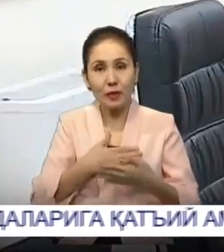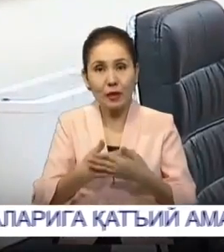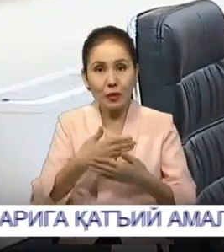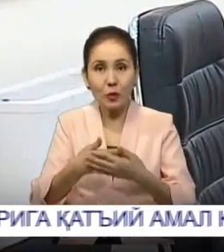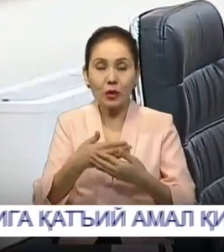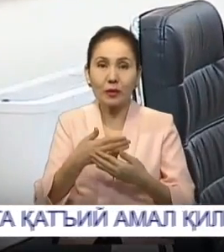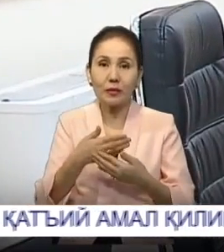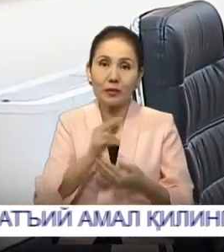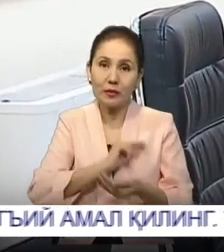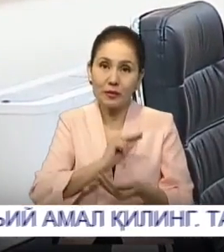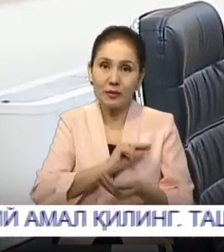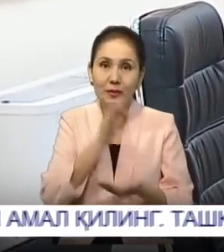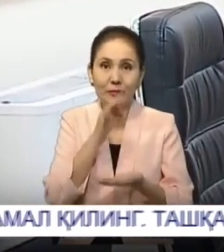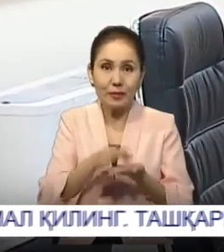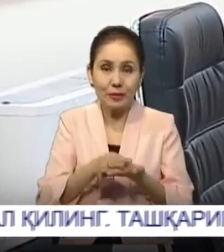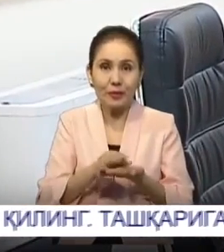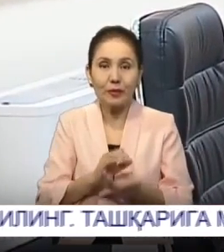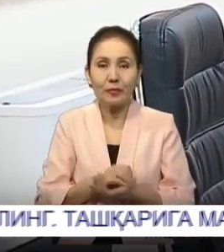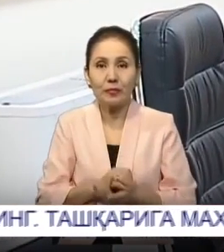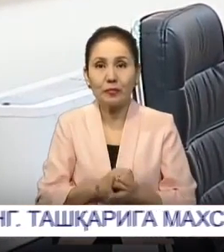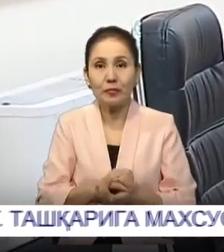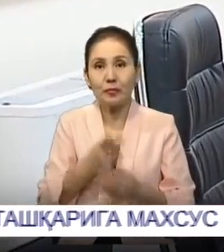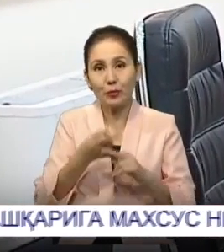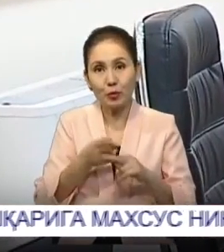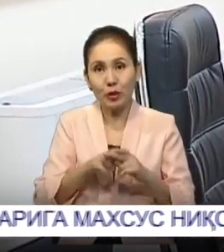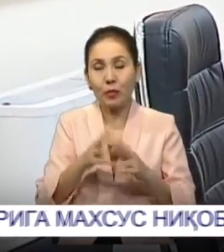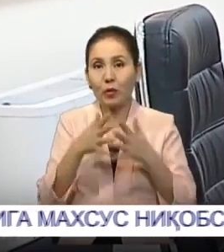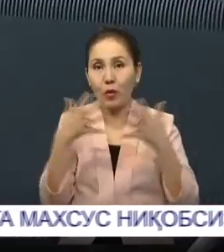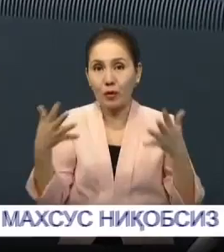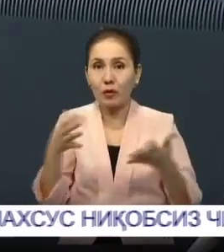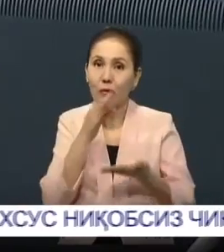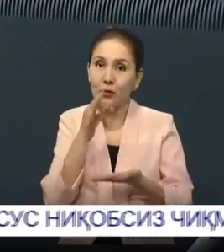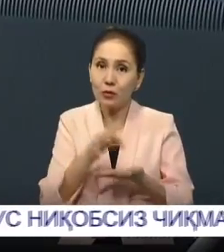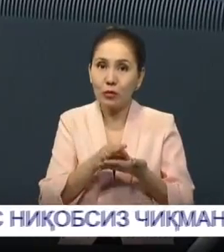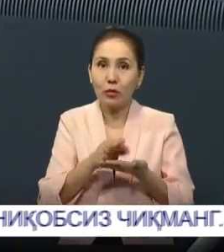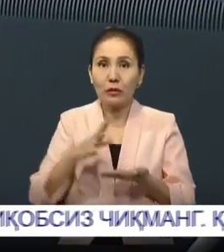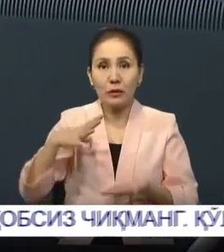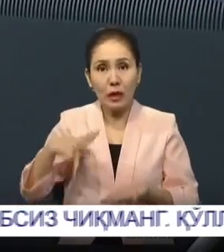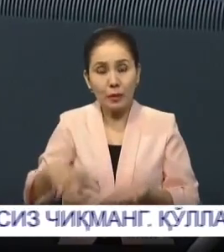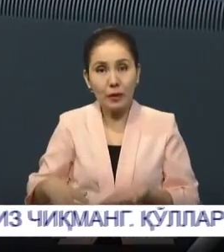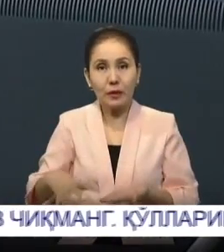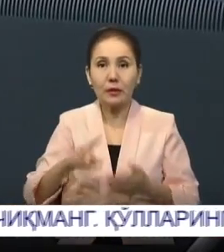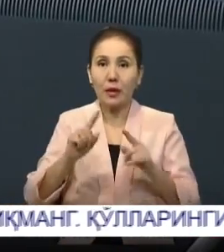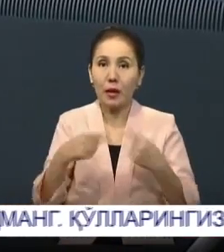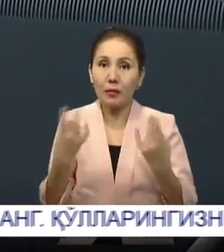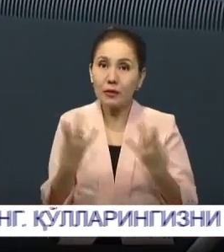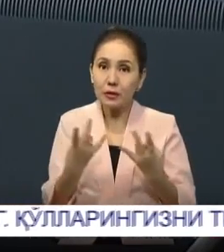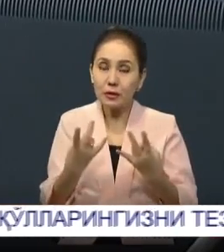shunday mas'uliyatli ishga bosh qo'shish? Bu juda ham katta mas'uliyat, sabr, toqat talab qilar